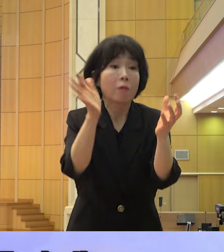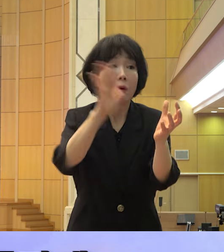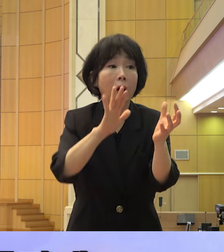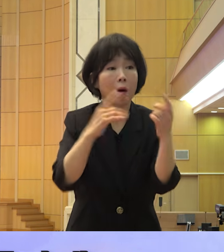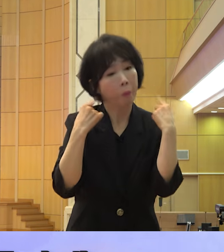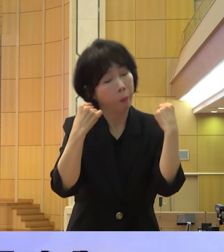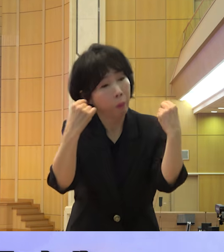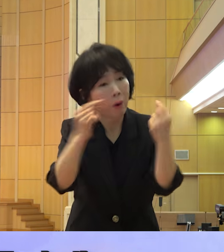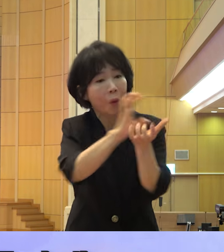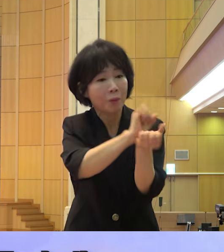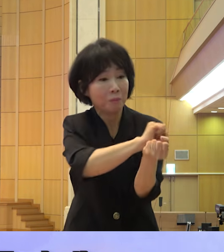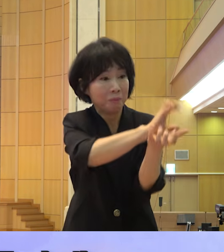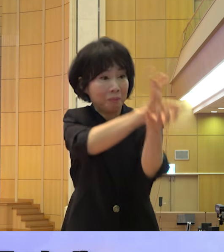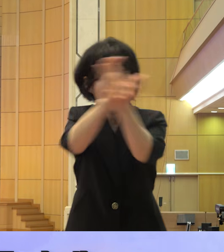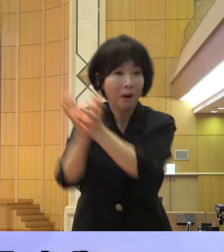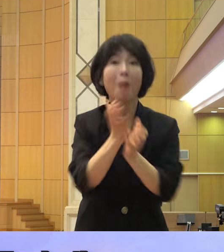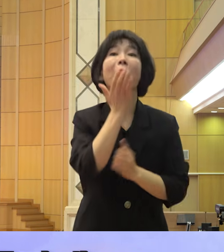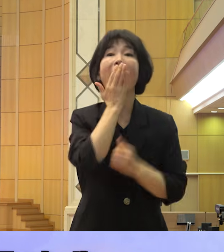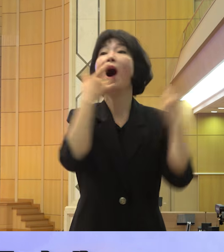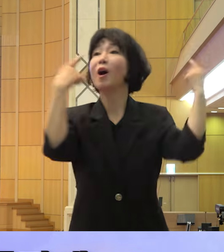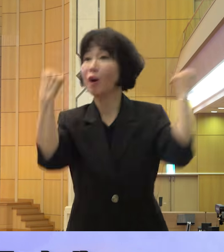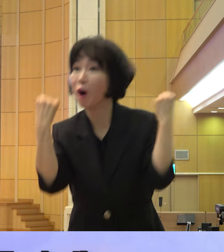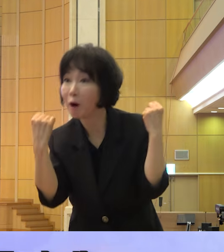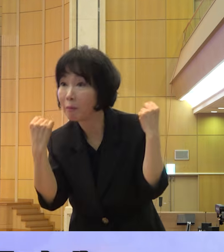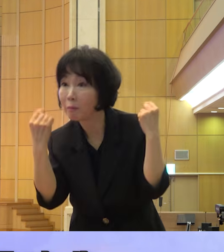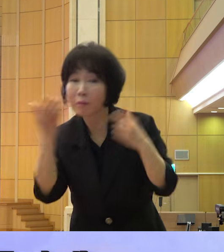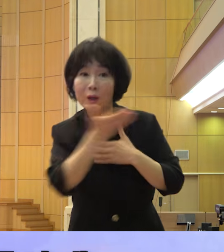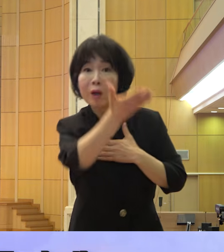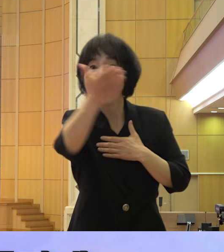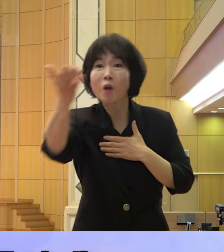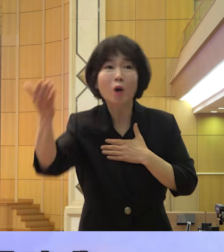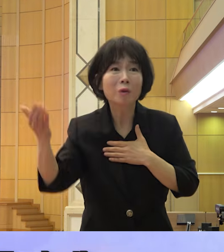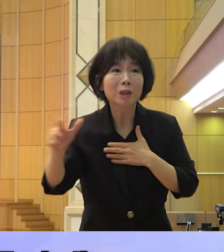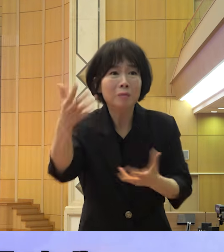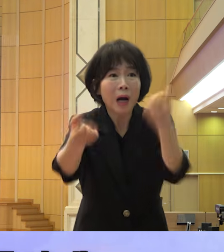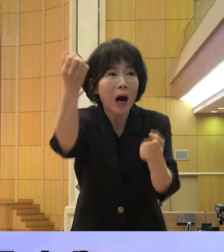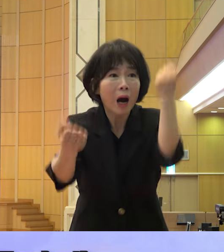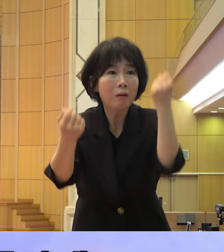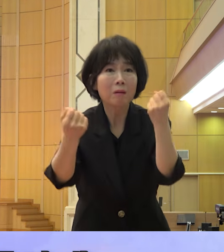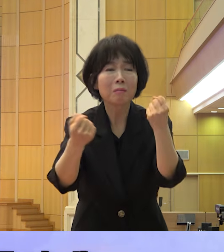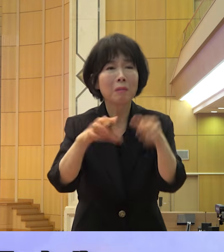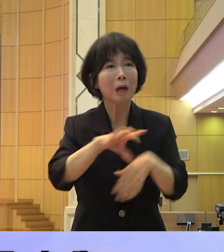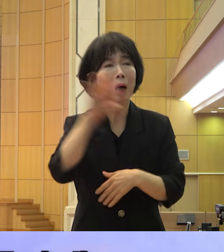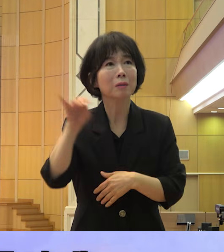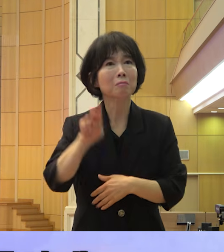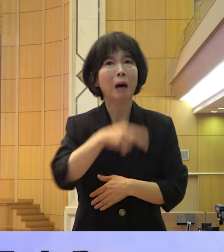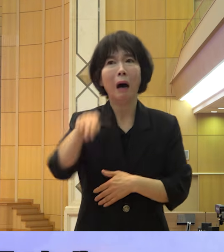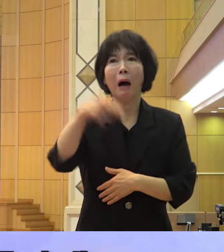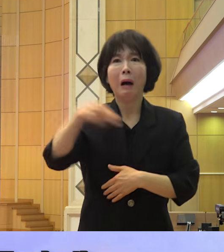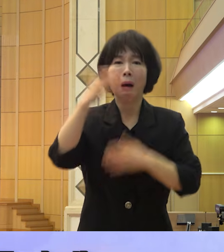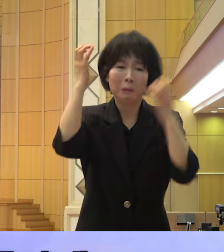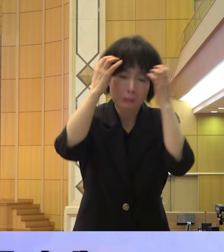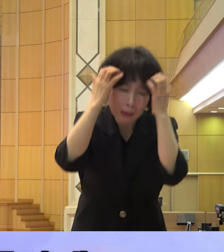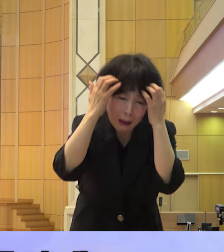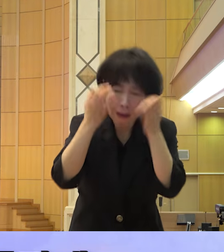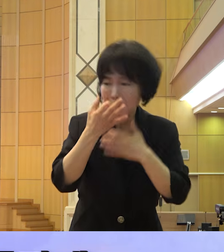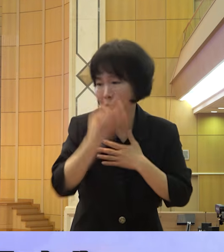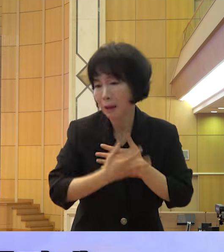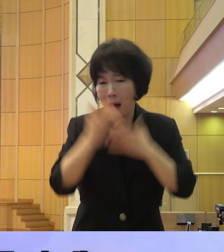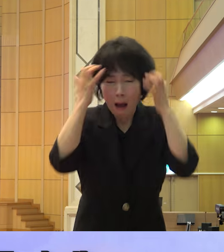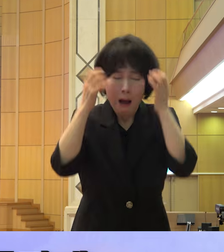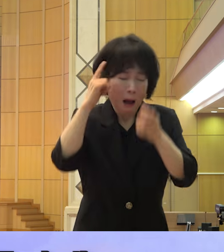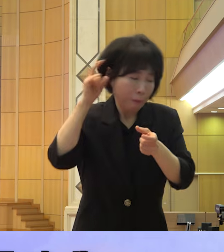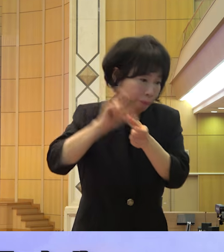피어요. 성도 여러분, 여러분들이 겪고 있는 방황, 시련,